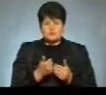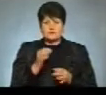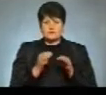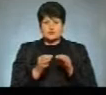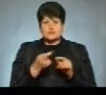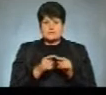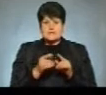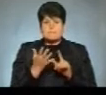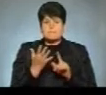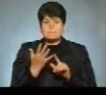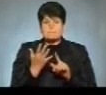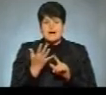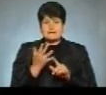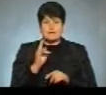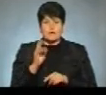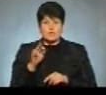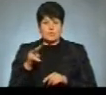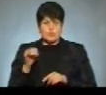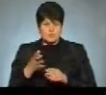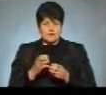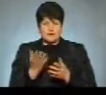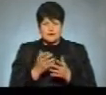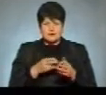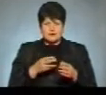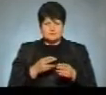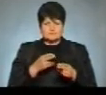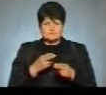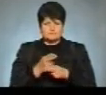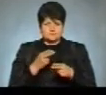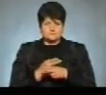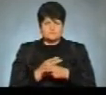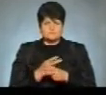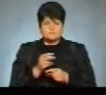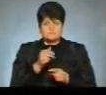це п'ята колона, яка блокувала, і, по суті, цілий місяць вони дали